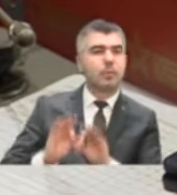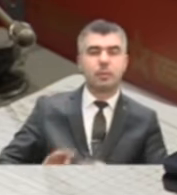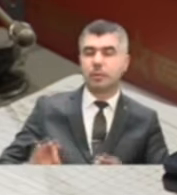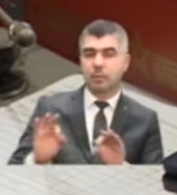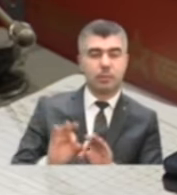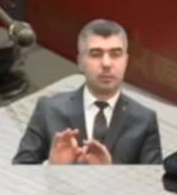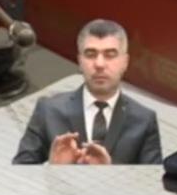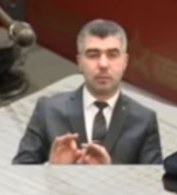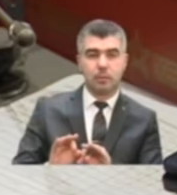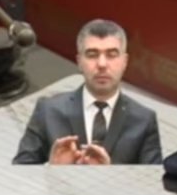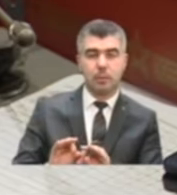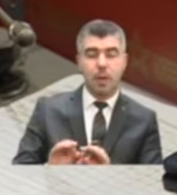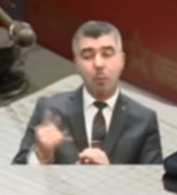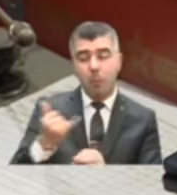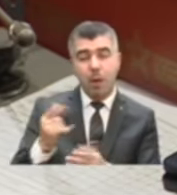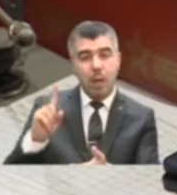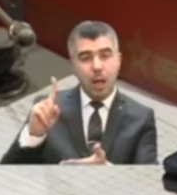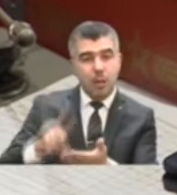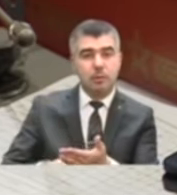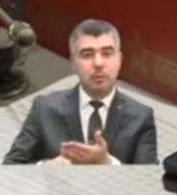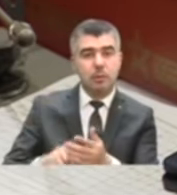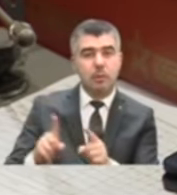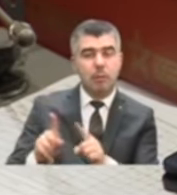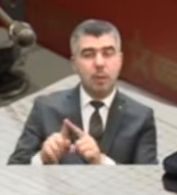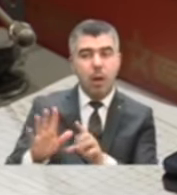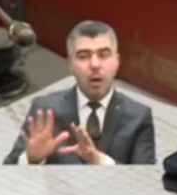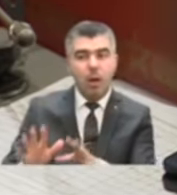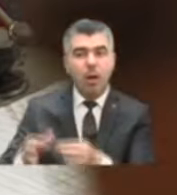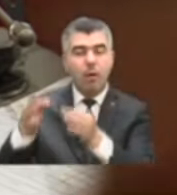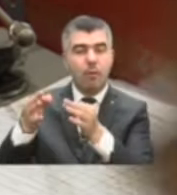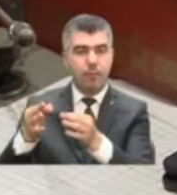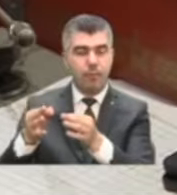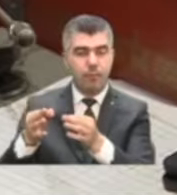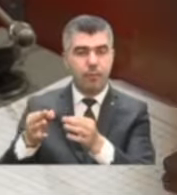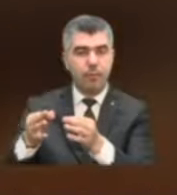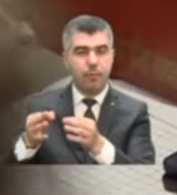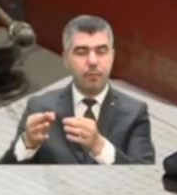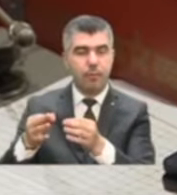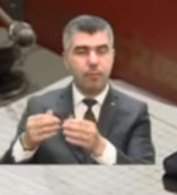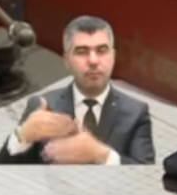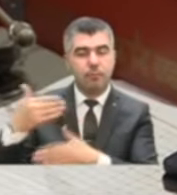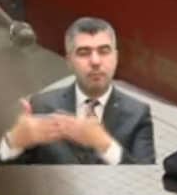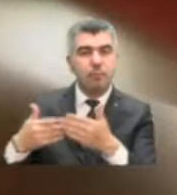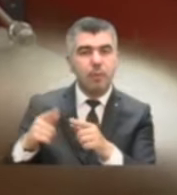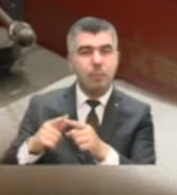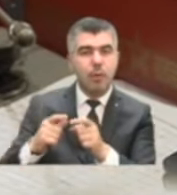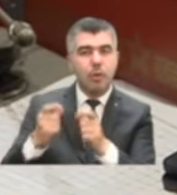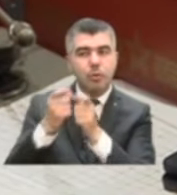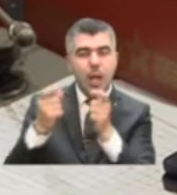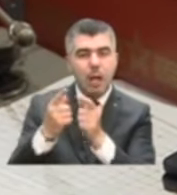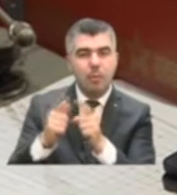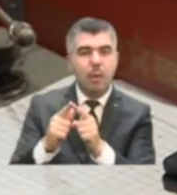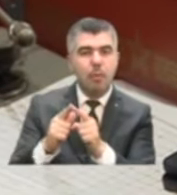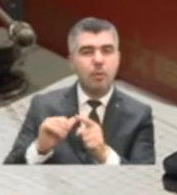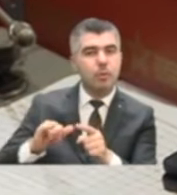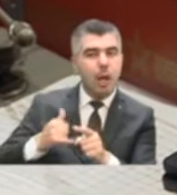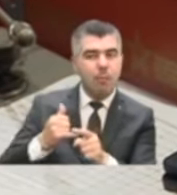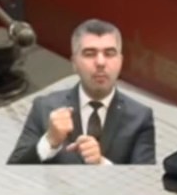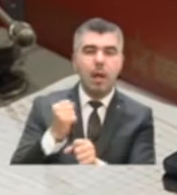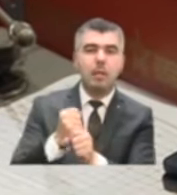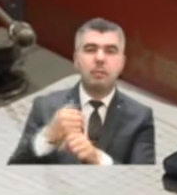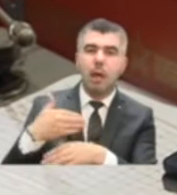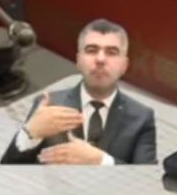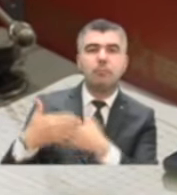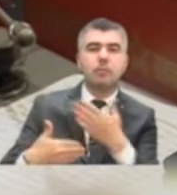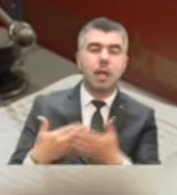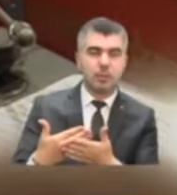وما كيخلقوش ديك المطلوب انذاك والمنتظر من طرف المقاولات والمقاولين في الاقاليم والجهات. اذا هذا